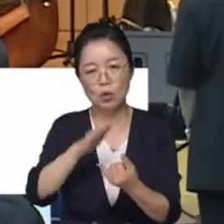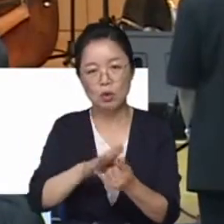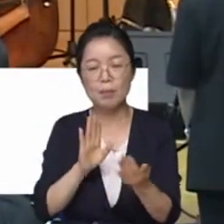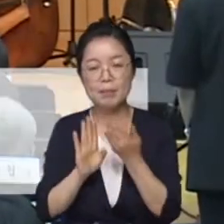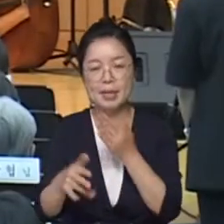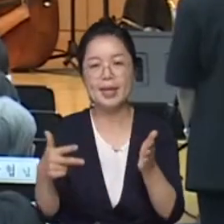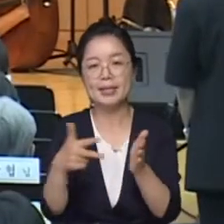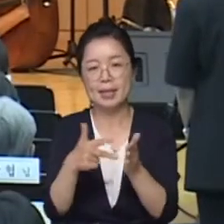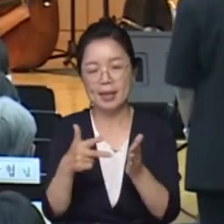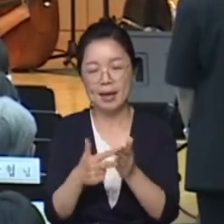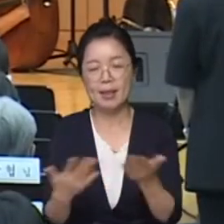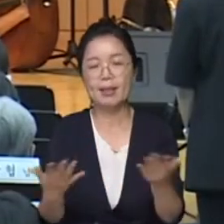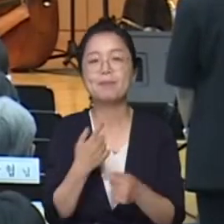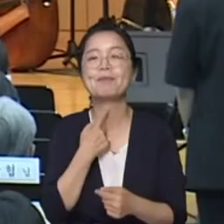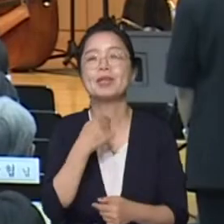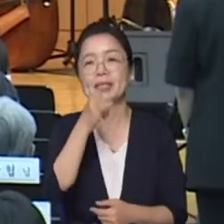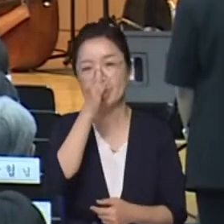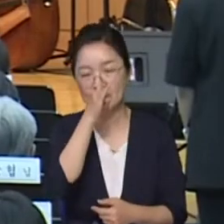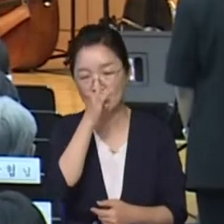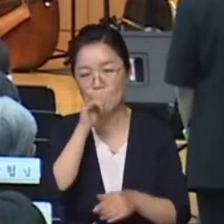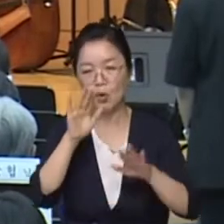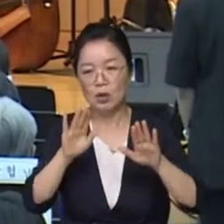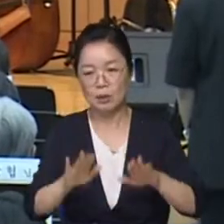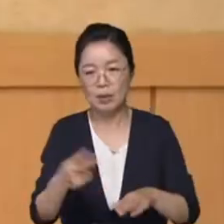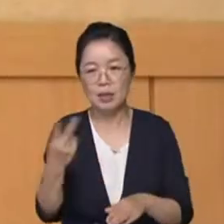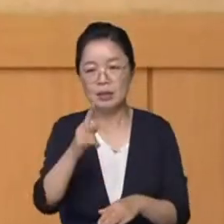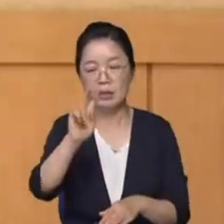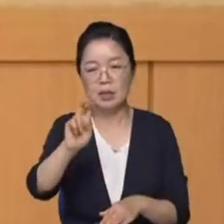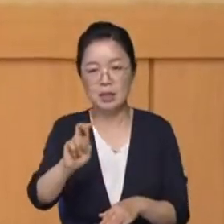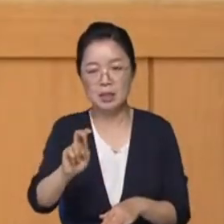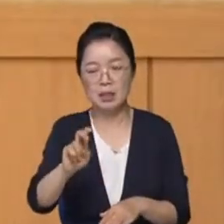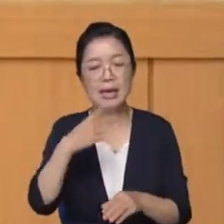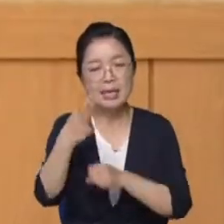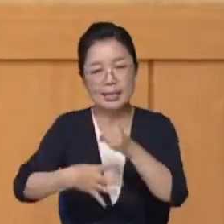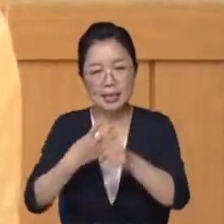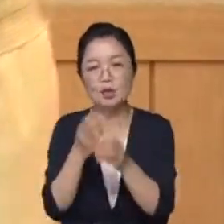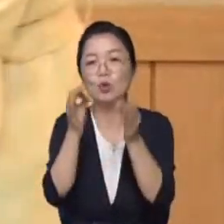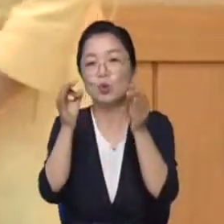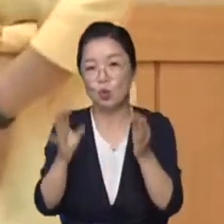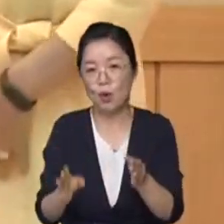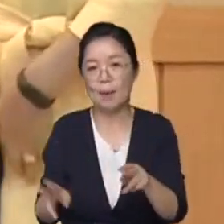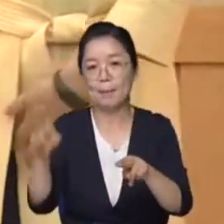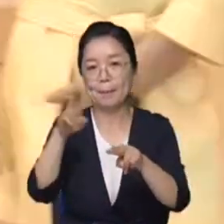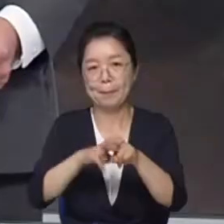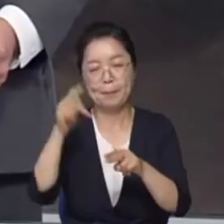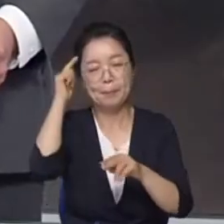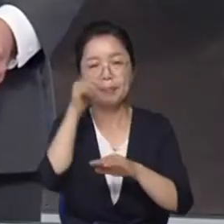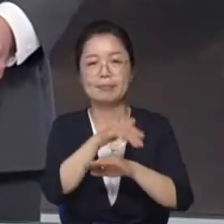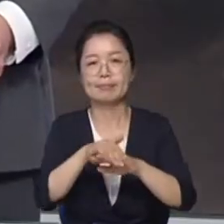역임했습니다. 이 총장의 임기는 오는 2026년 7월까지 4년 동안입니다.